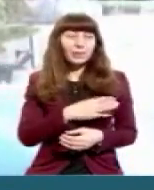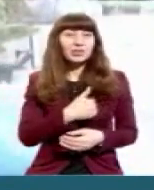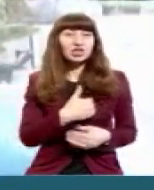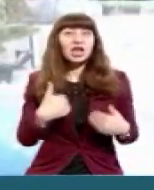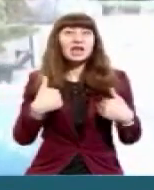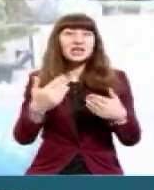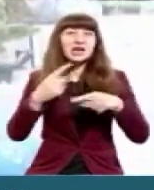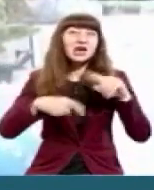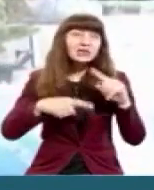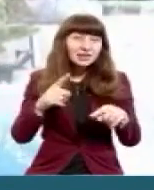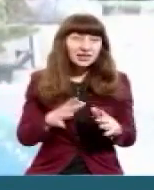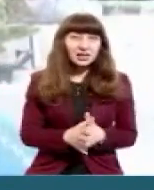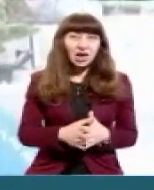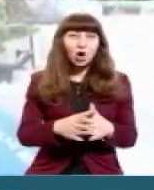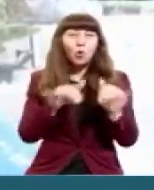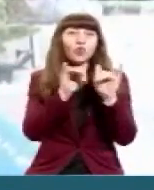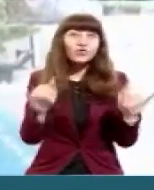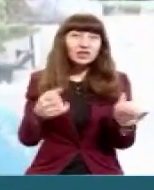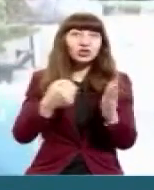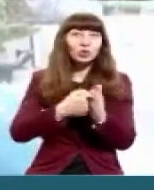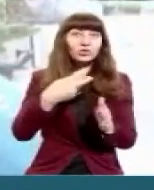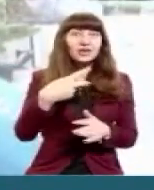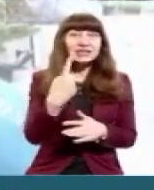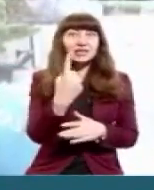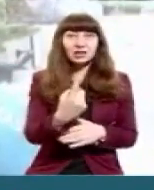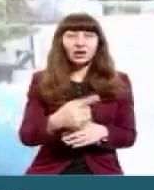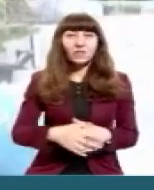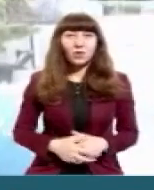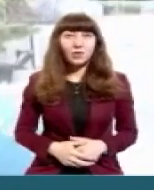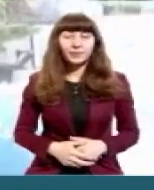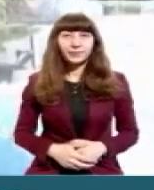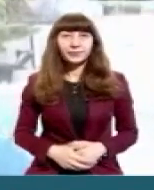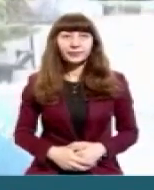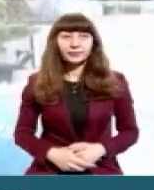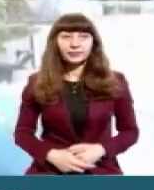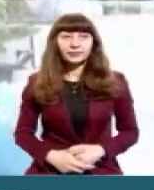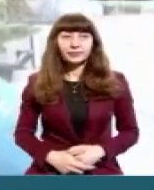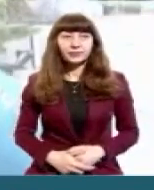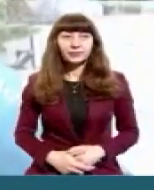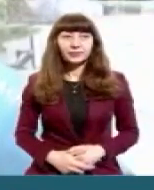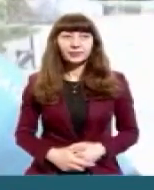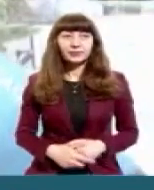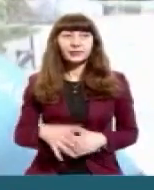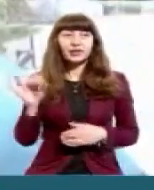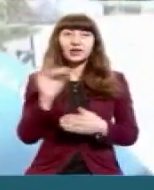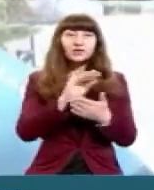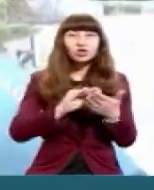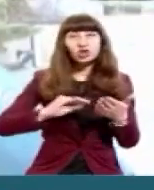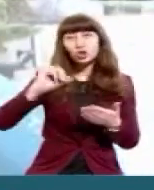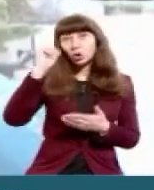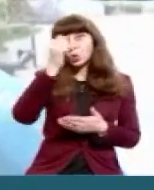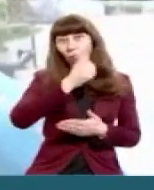пожелания родителей, которые уже у нас проходили реабилитацию, до 21 дня. И в течение